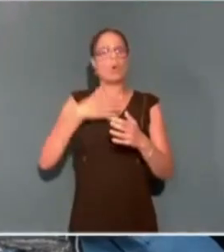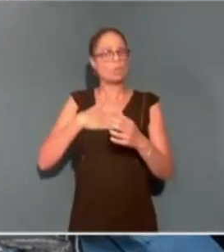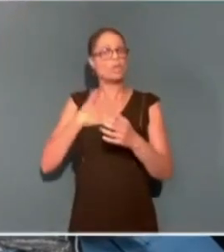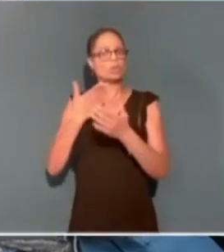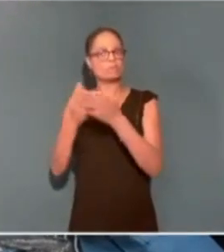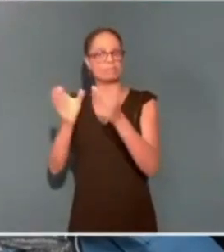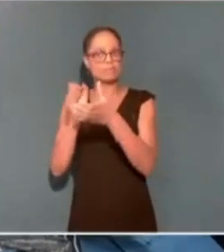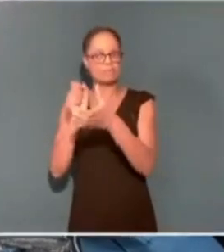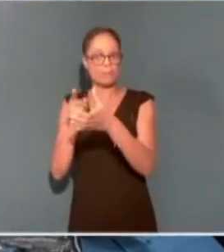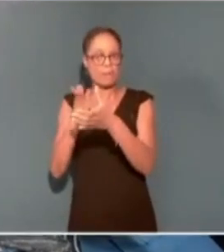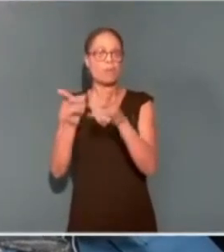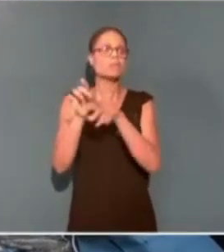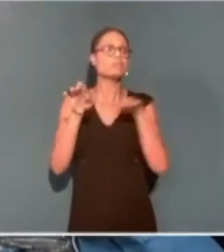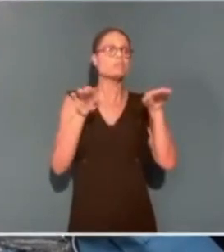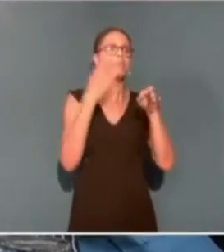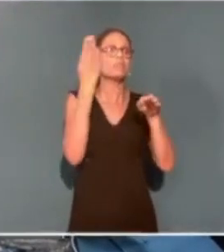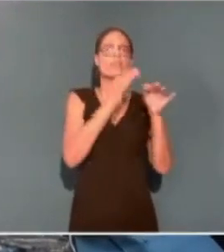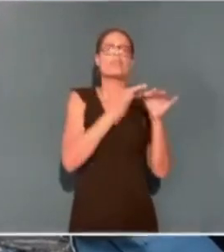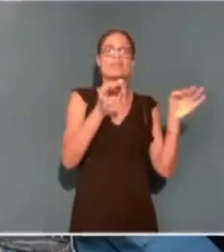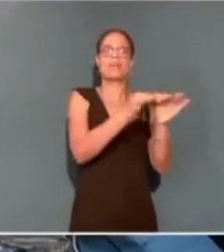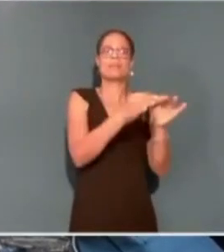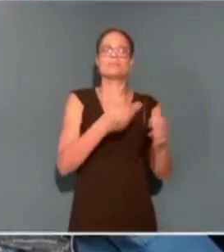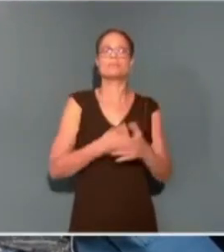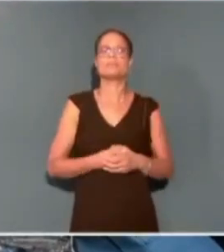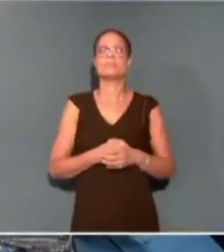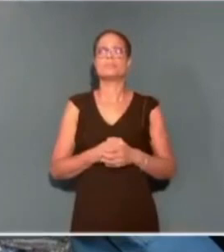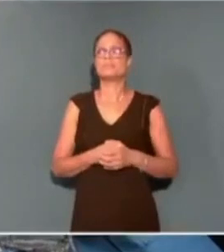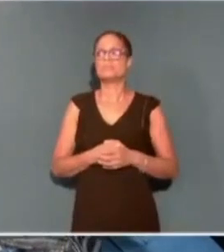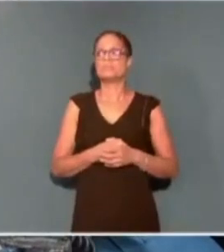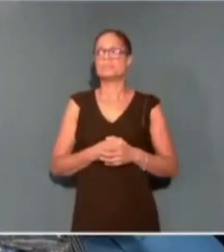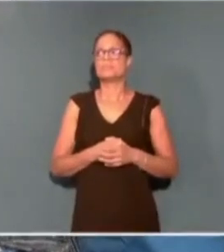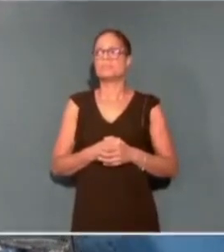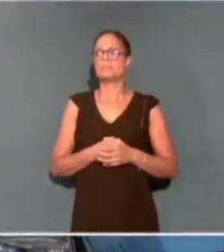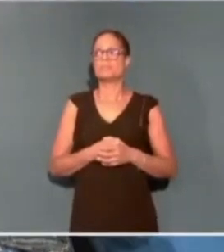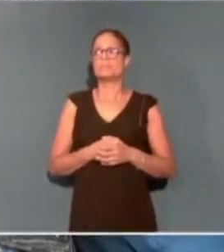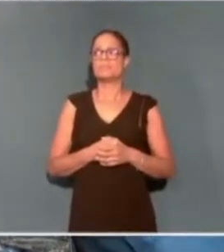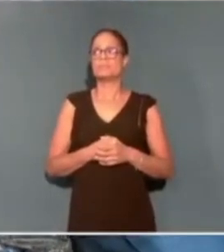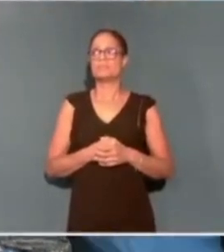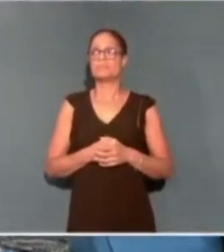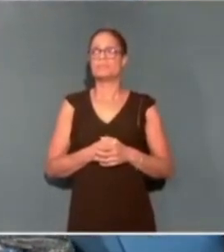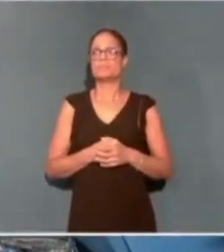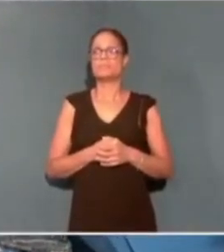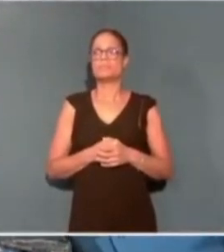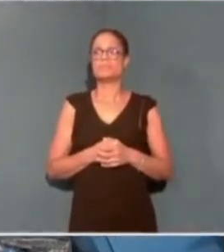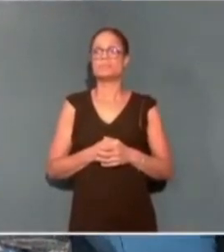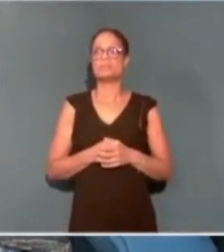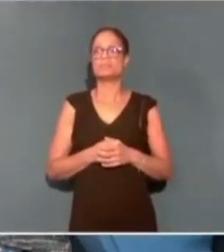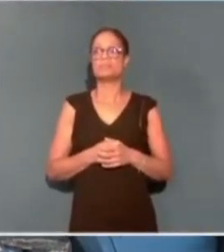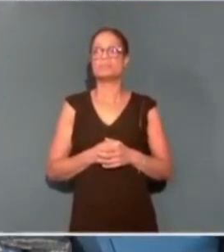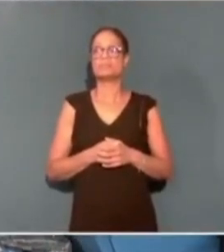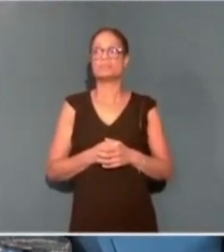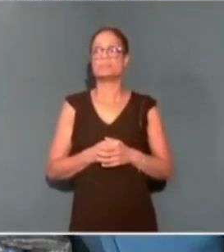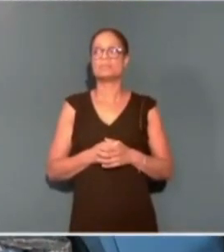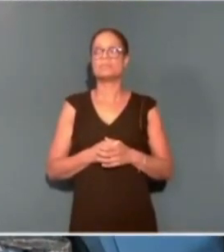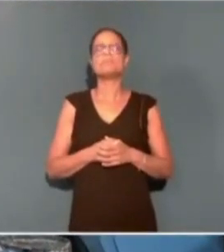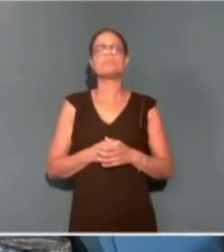Alors là-dedans, dans les préconisations, il y en a. Alors, je veux les expliciter, puisque nous avions auditionné les